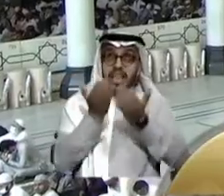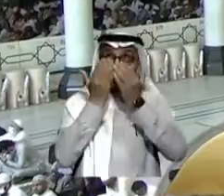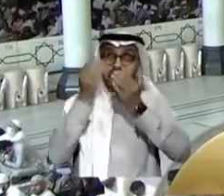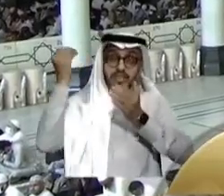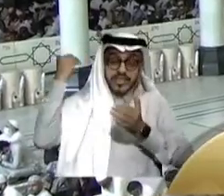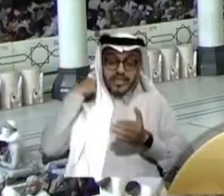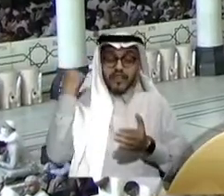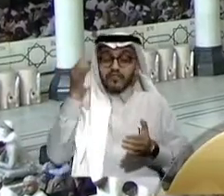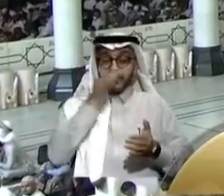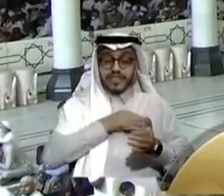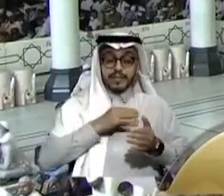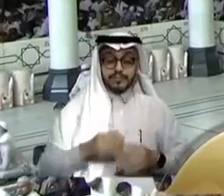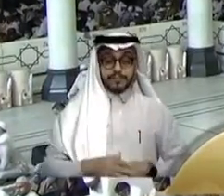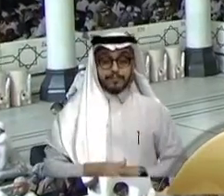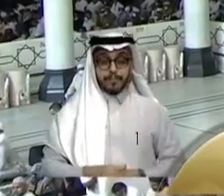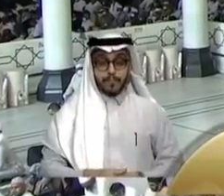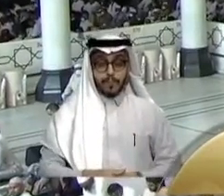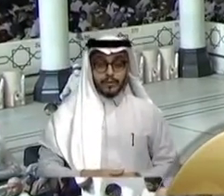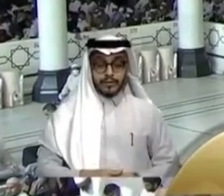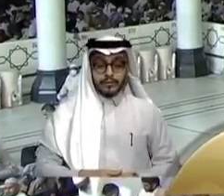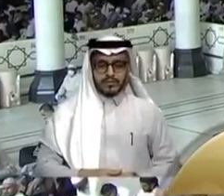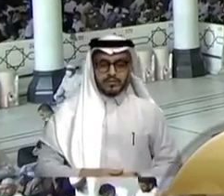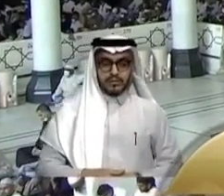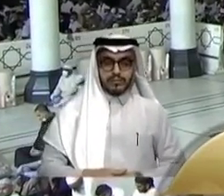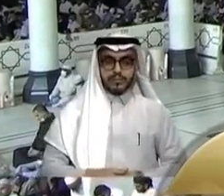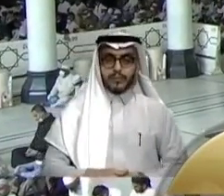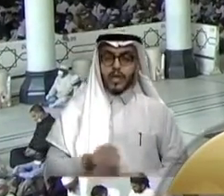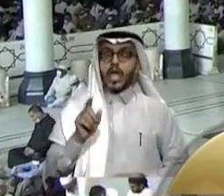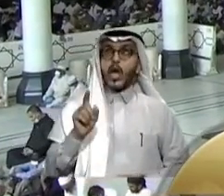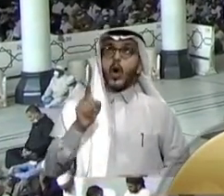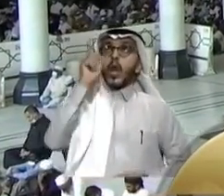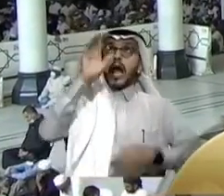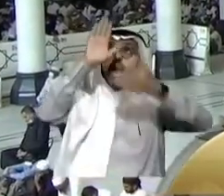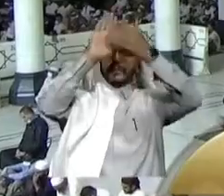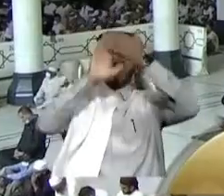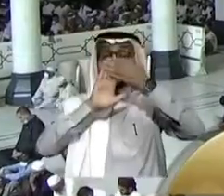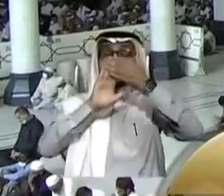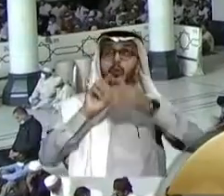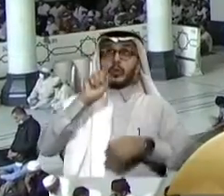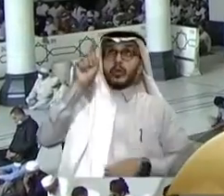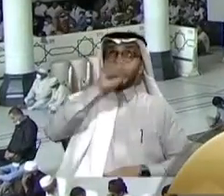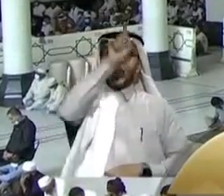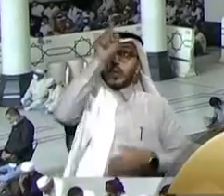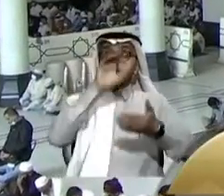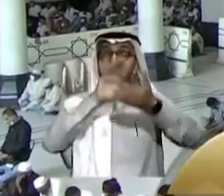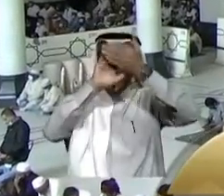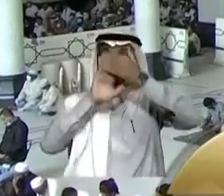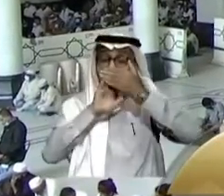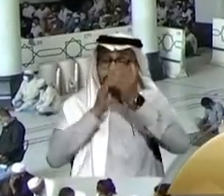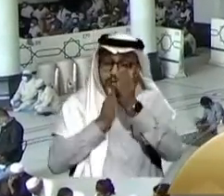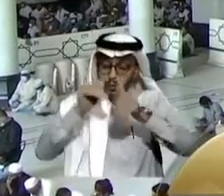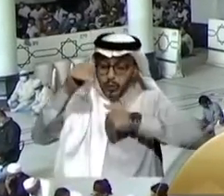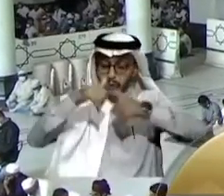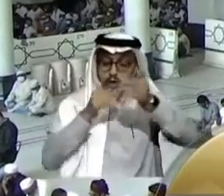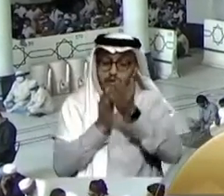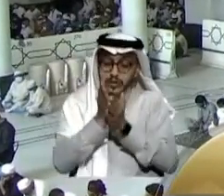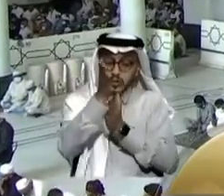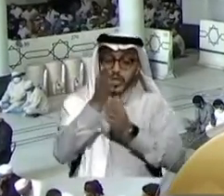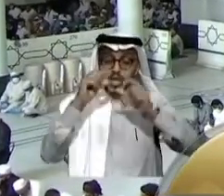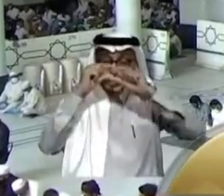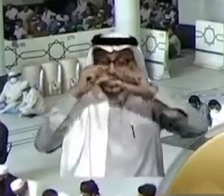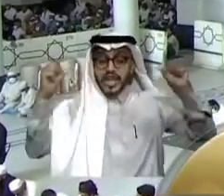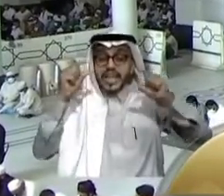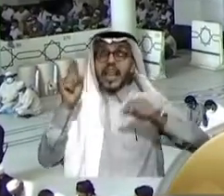وأجزل لعطاء الآمل. هو الغياث لمن سدت مذاهبه، هو